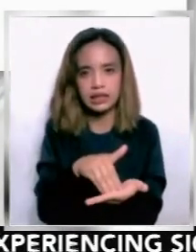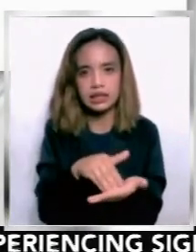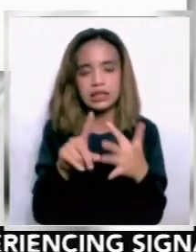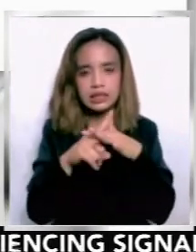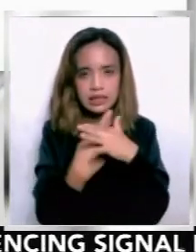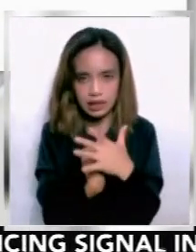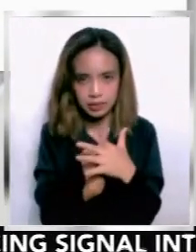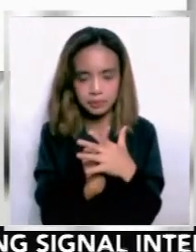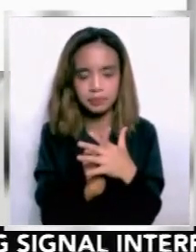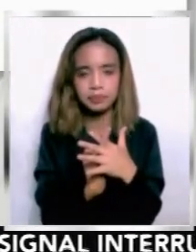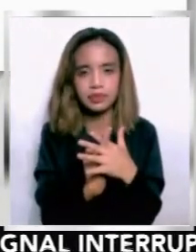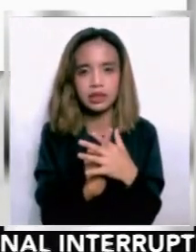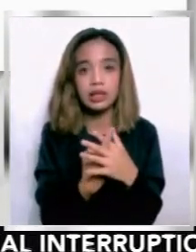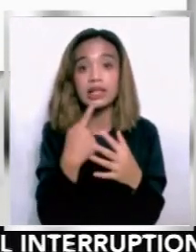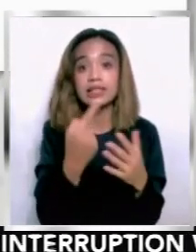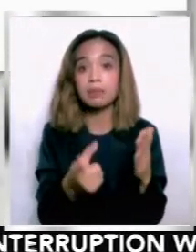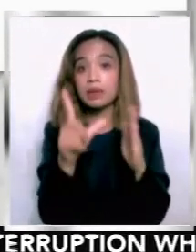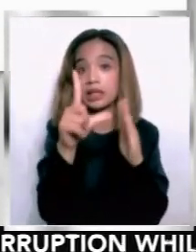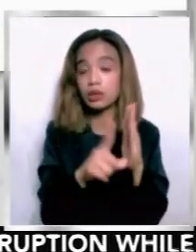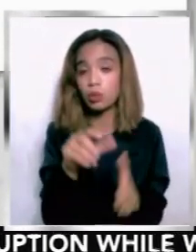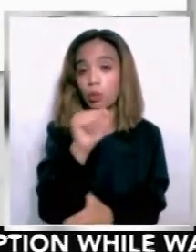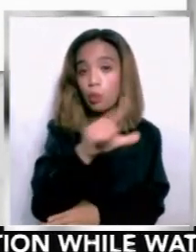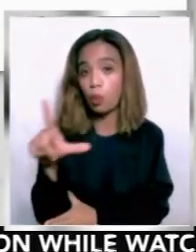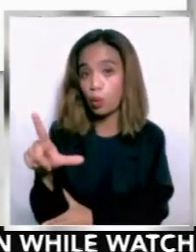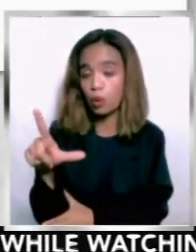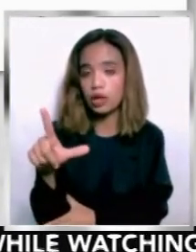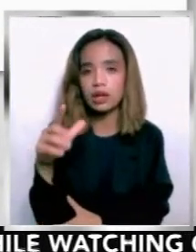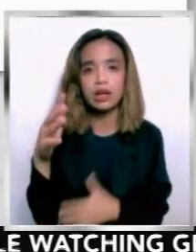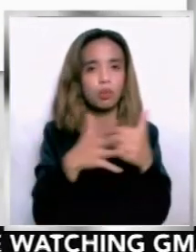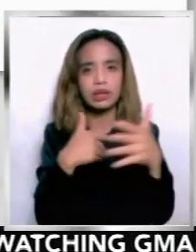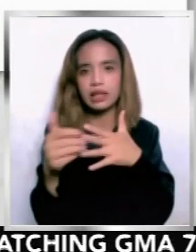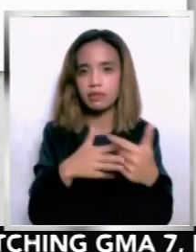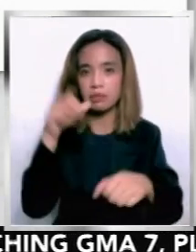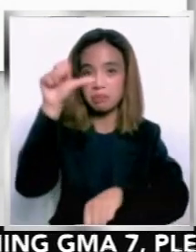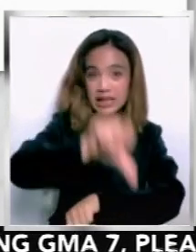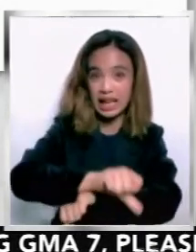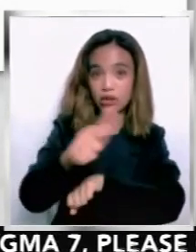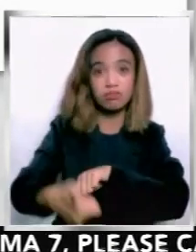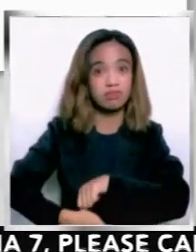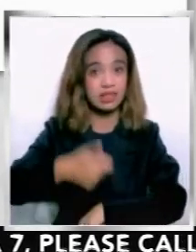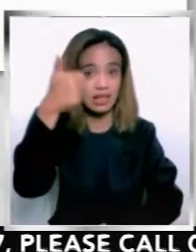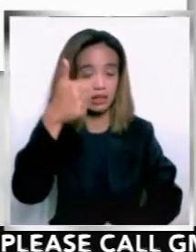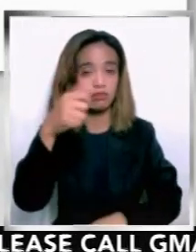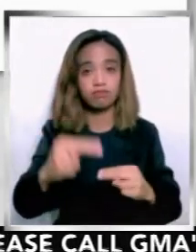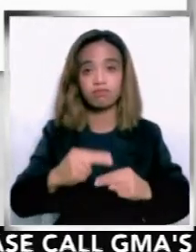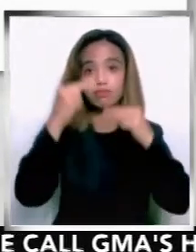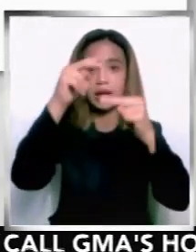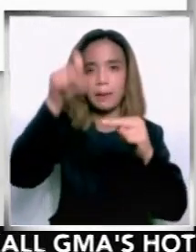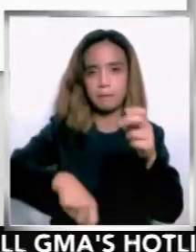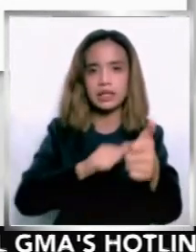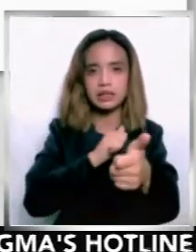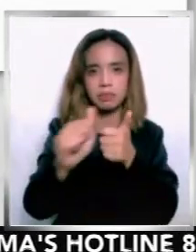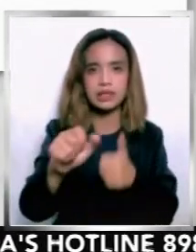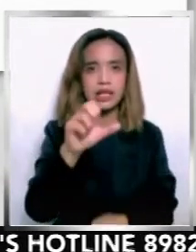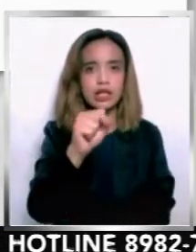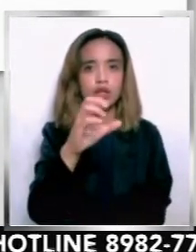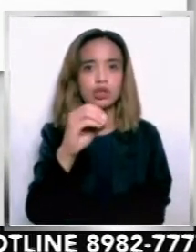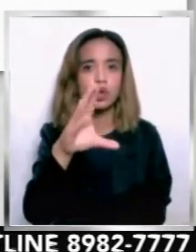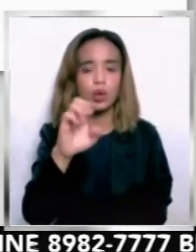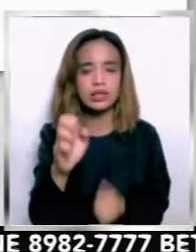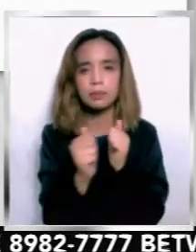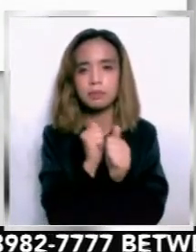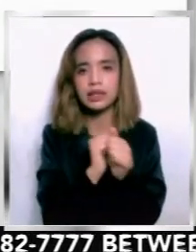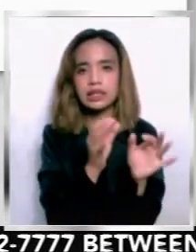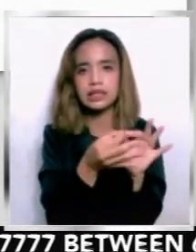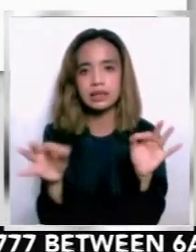din kasi sa batas na ang bawat kandidato, manalo man o matalo, kinakailangang magsumite ng tinatawag na SOCE o Statement of Contributions